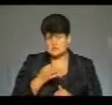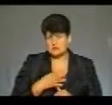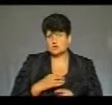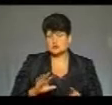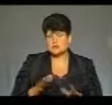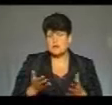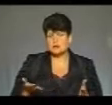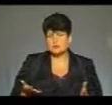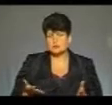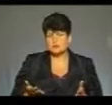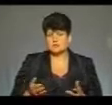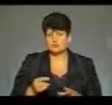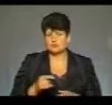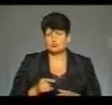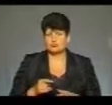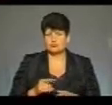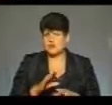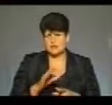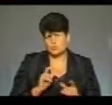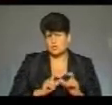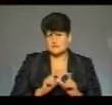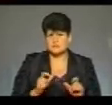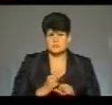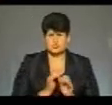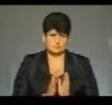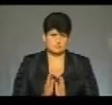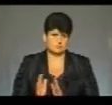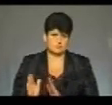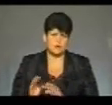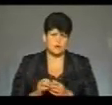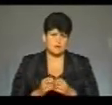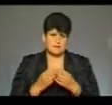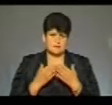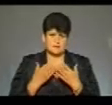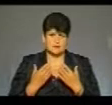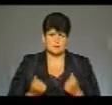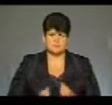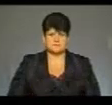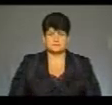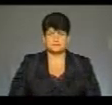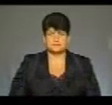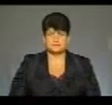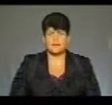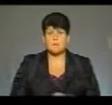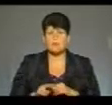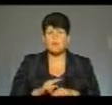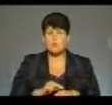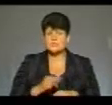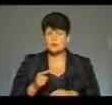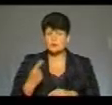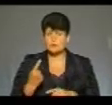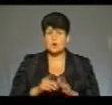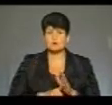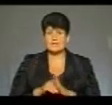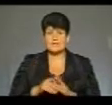сталося. Але університет працює в штатному режимі, немає ніяких абсолютно проблем. Поліція Тернопільщини розпочала